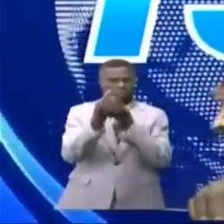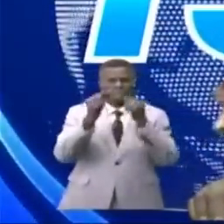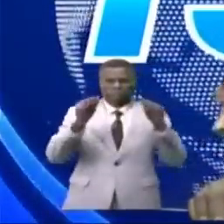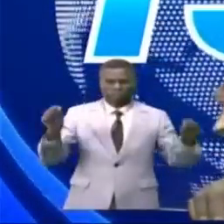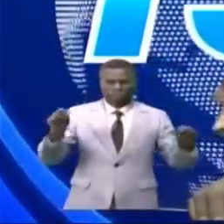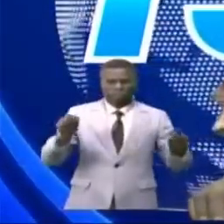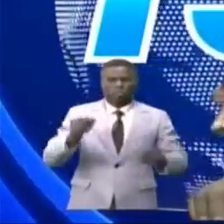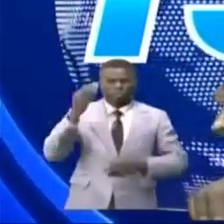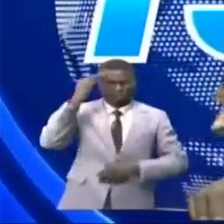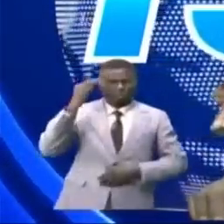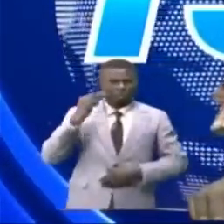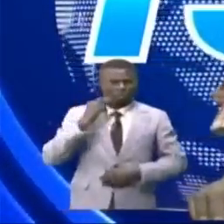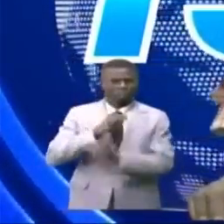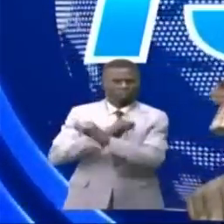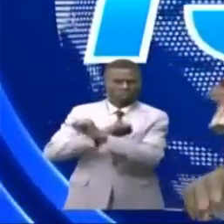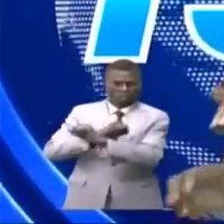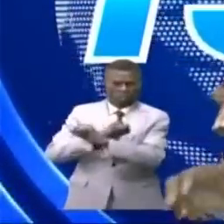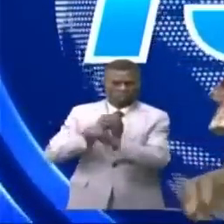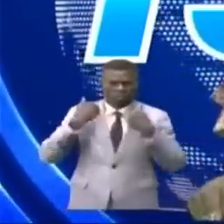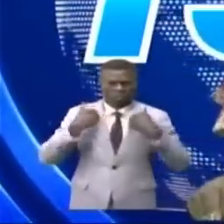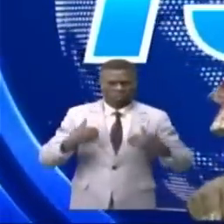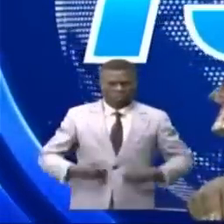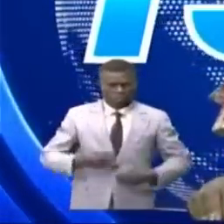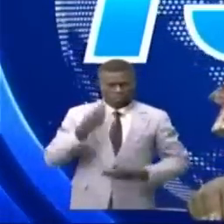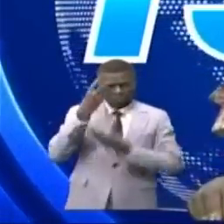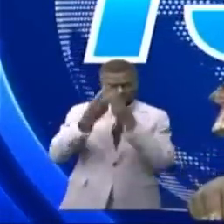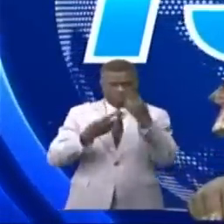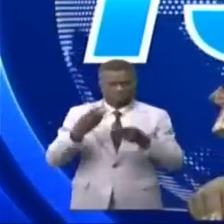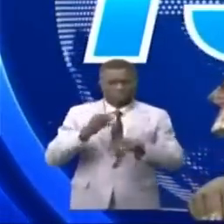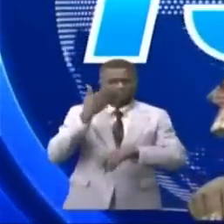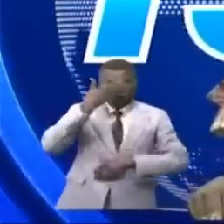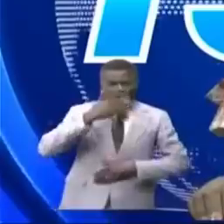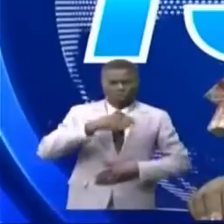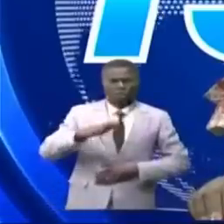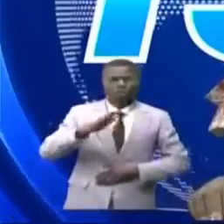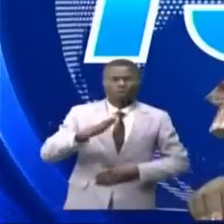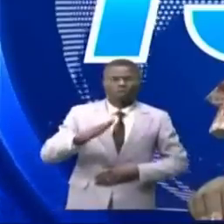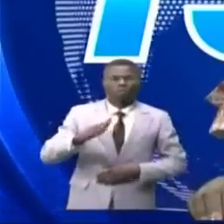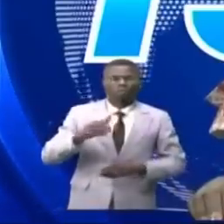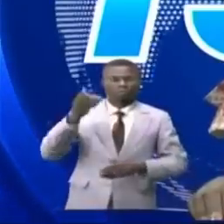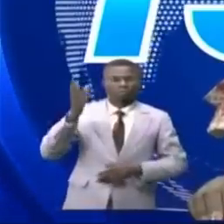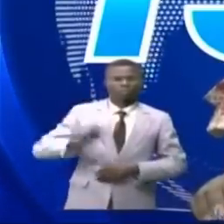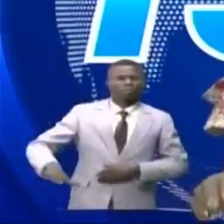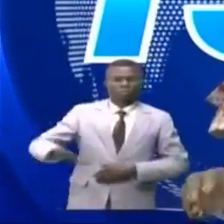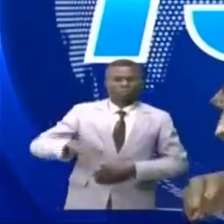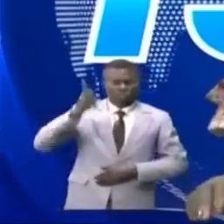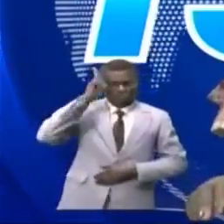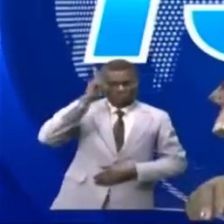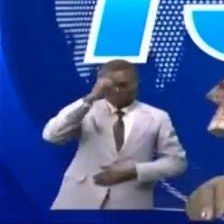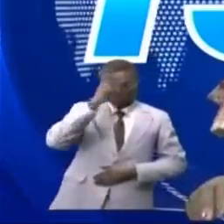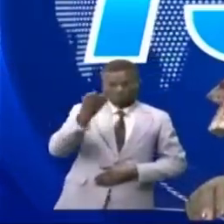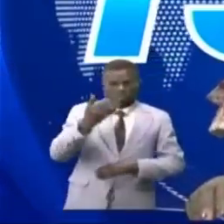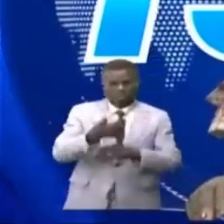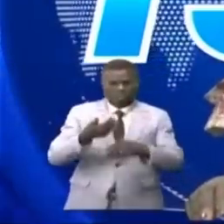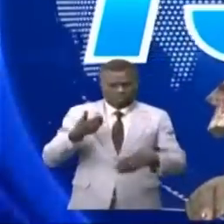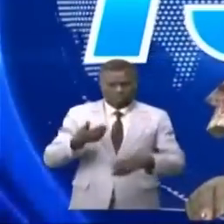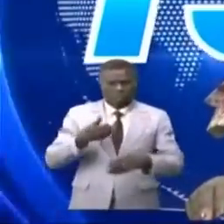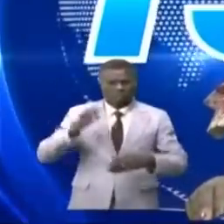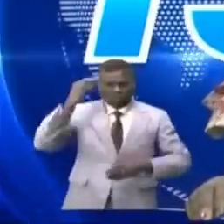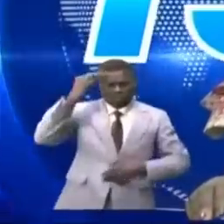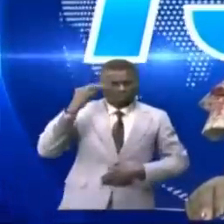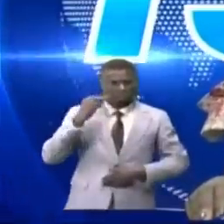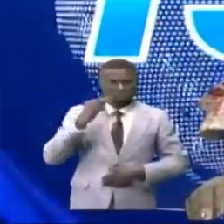et Prévention, Samuel Roger Kamba, visitera les installations hospitalières de ce coin du pays. Mais avant cela, il a été reçu par